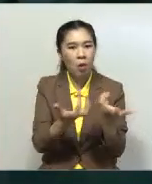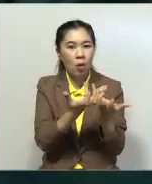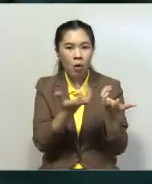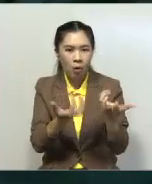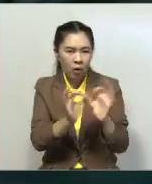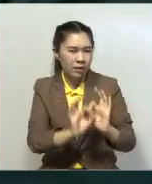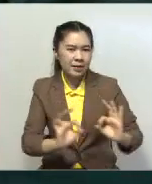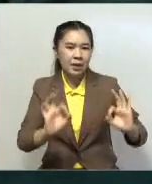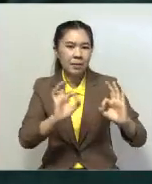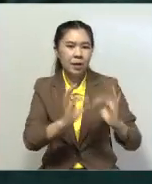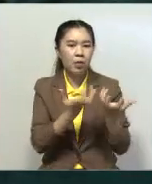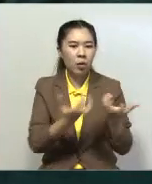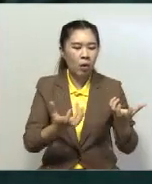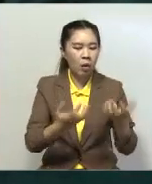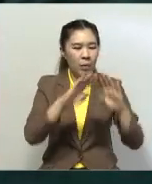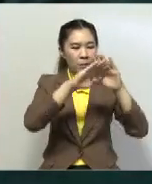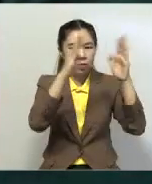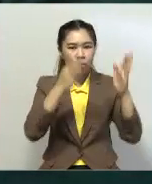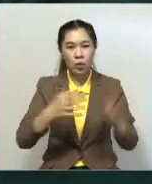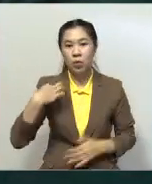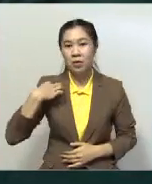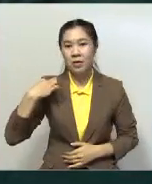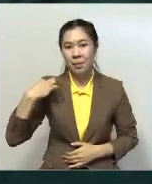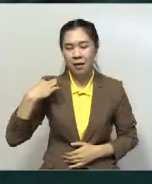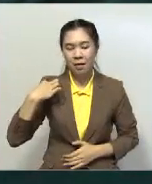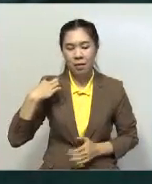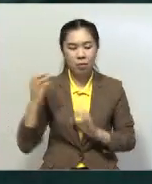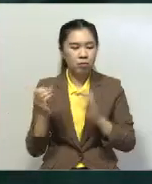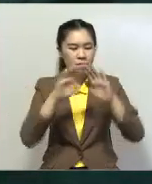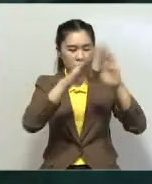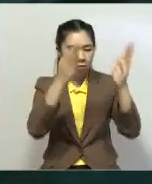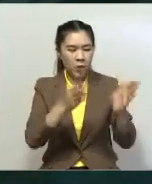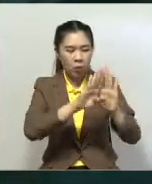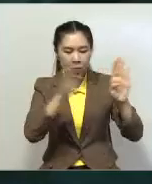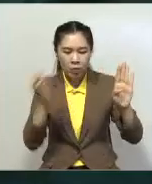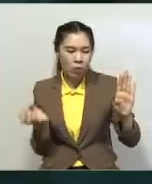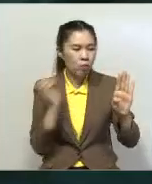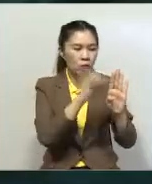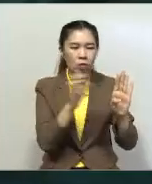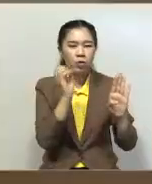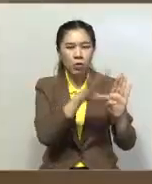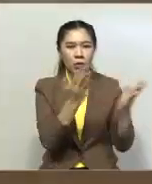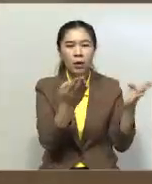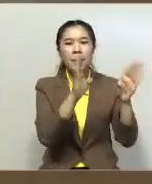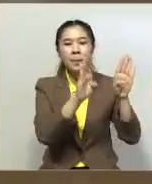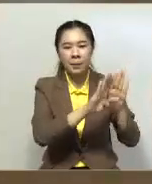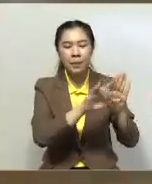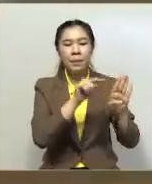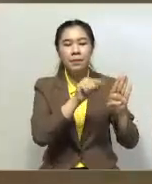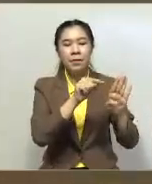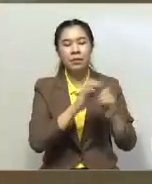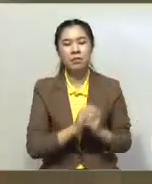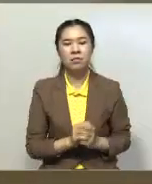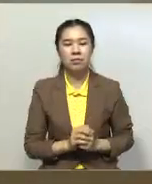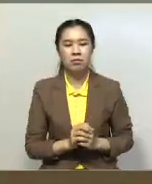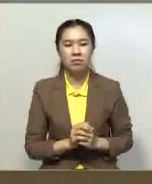ของเก็บไว้เก็บใส่ตู้ไว้ตู้เสื้อผ้า4ชั้นใส่ไว้แล้วของมีค่าก็ใส่ไว้ชั้นบนสุดคือว่าไหน